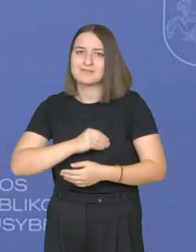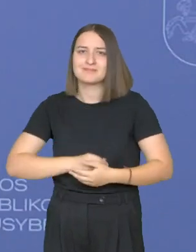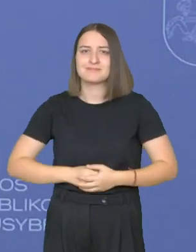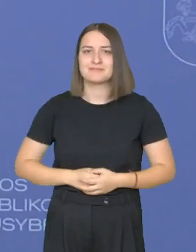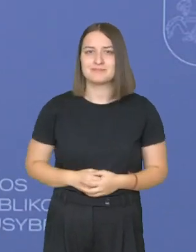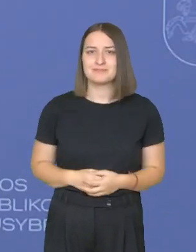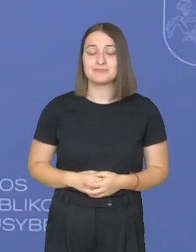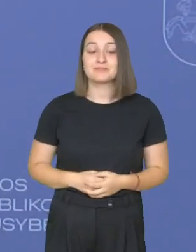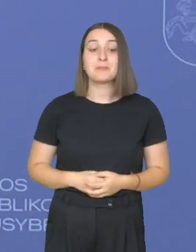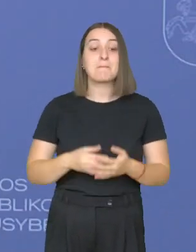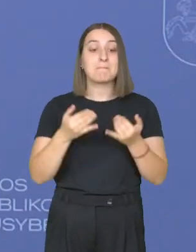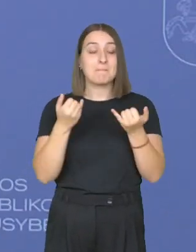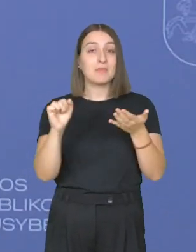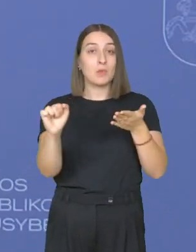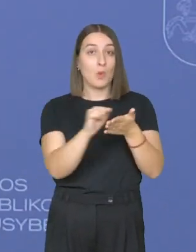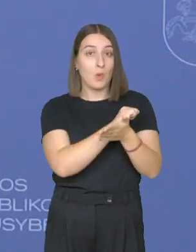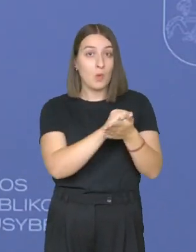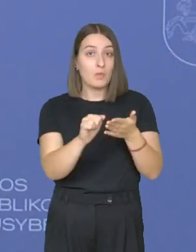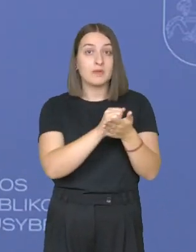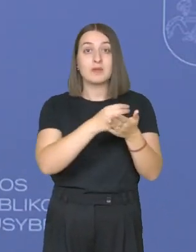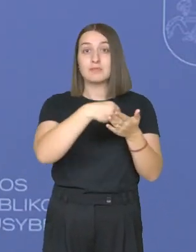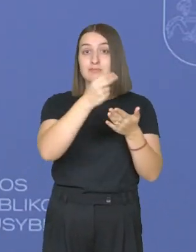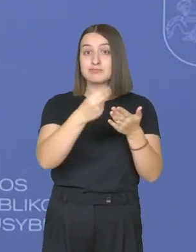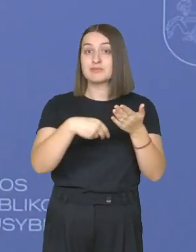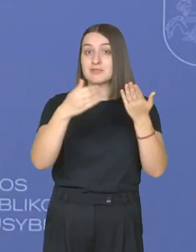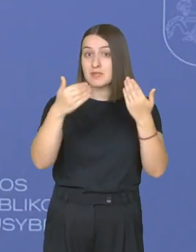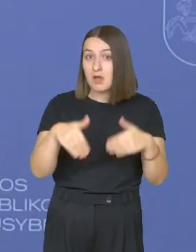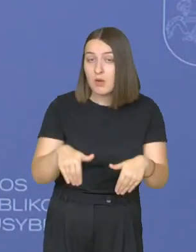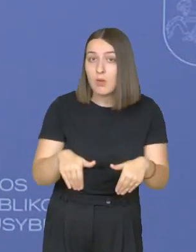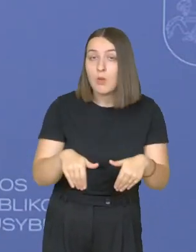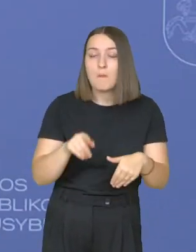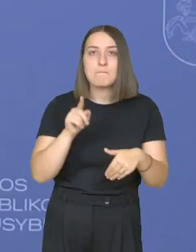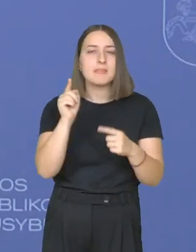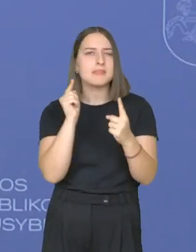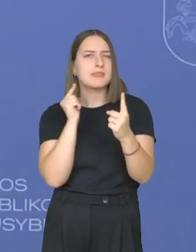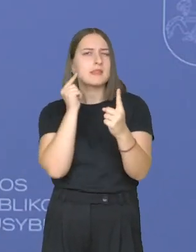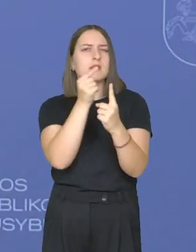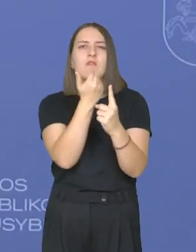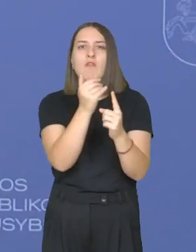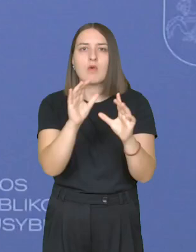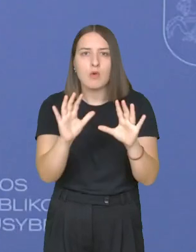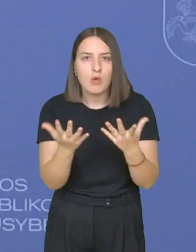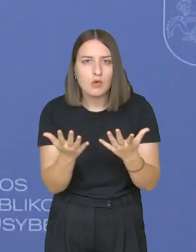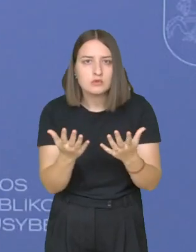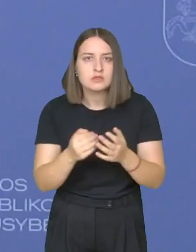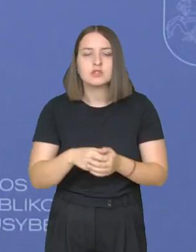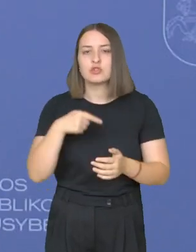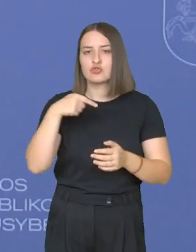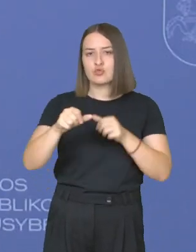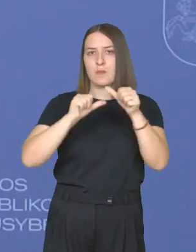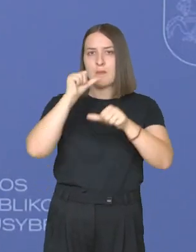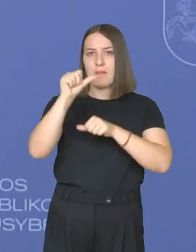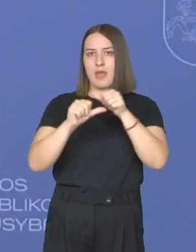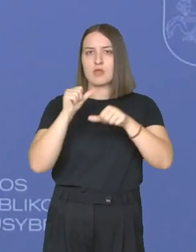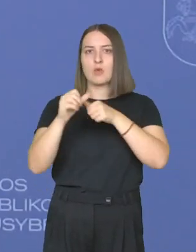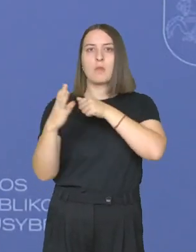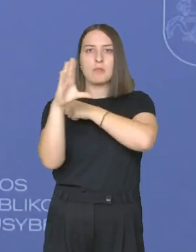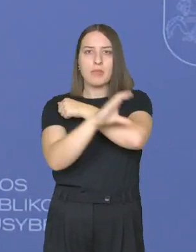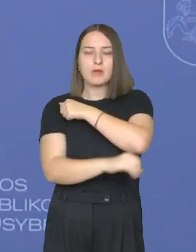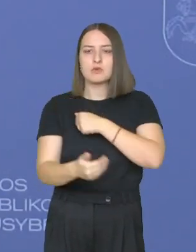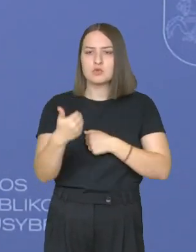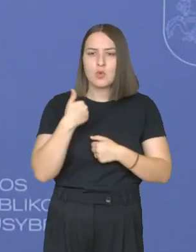kaip tam tikrą ketinimo kryptį bet tikslas yra toks dabar kad dar iki šių metų pabaigos mes norim susitarti dėl visų